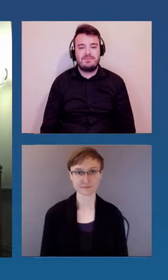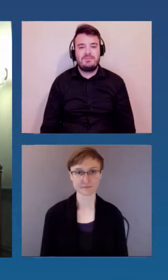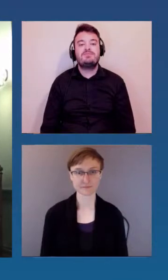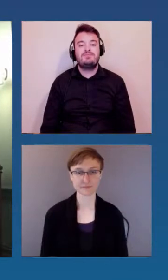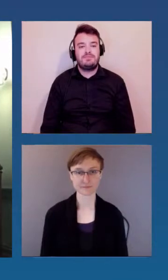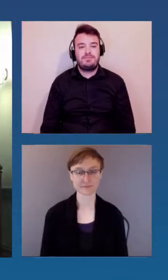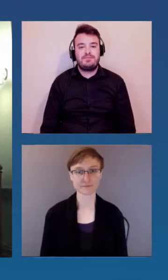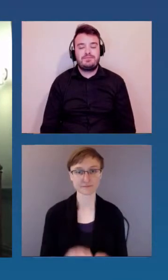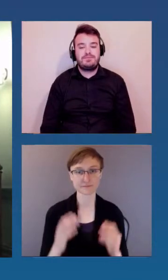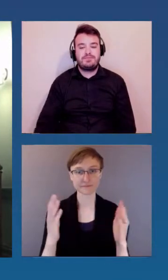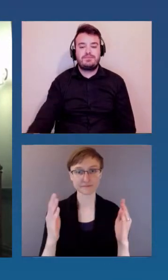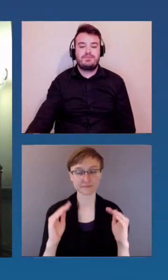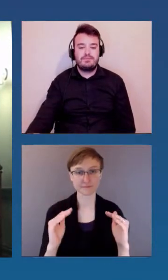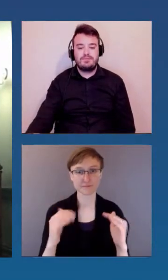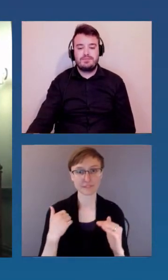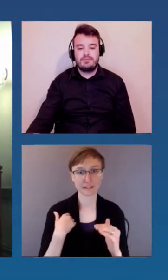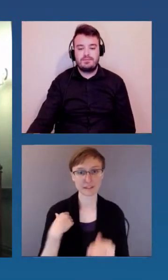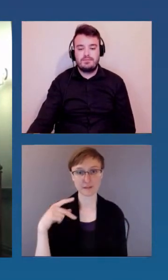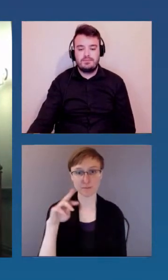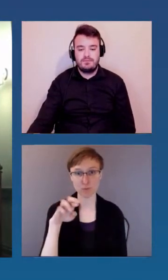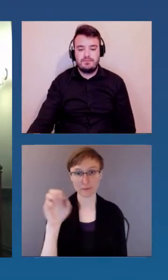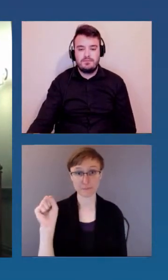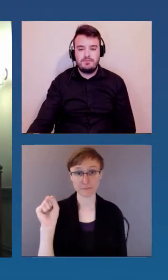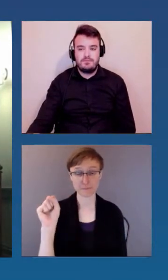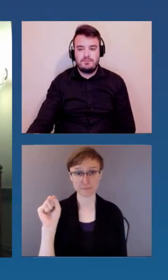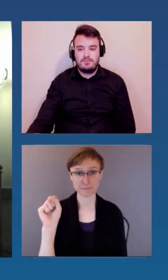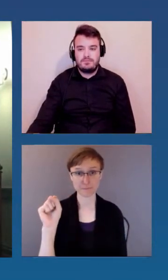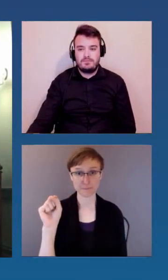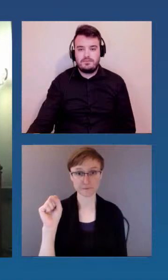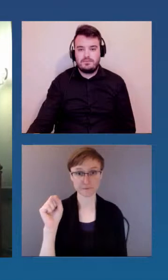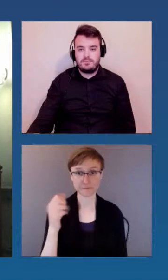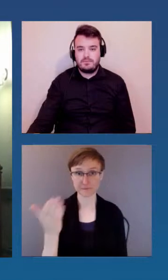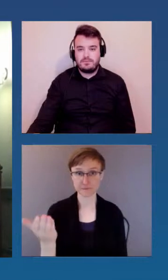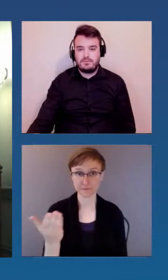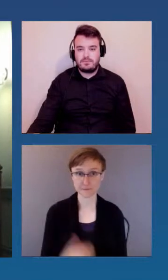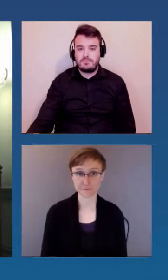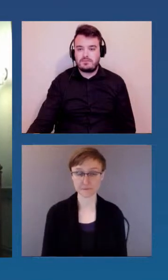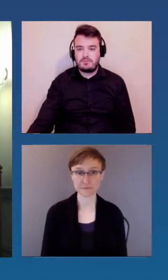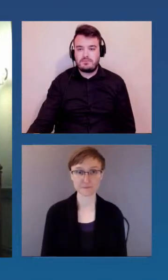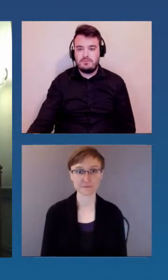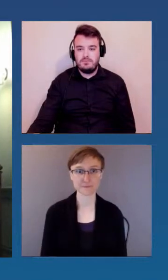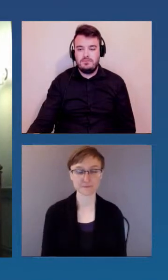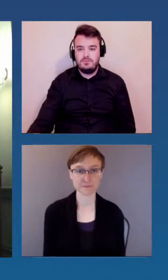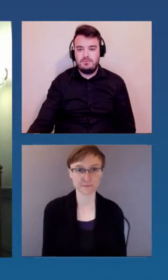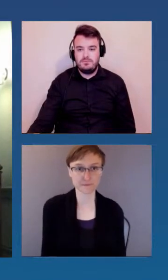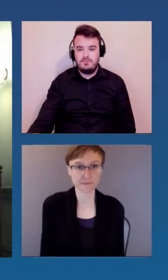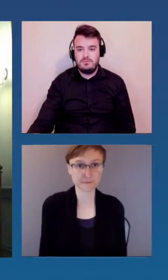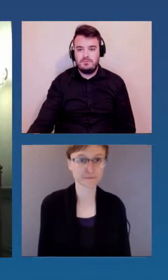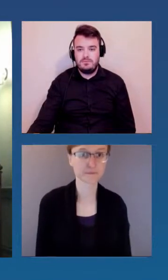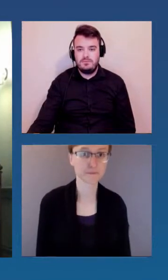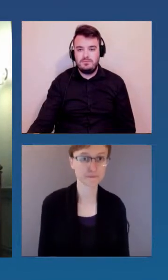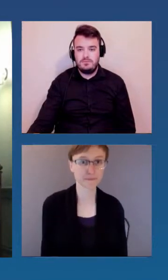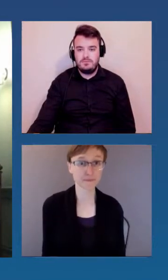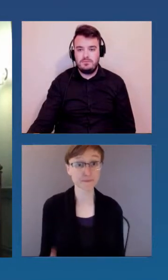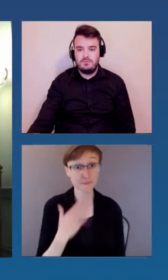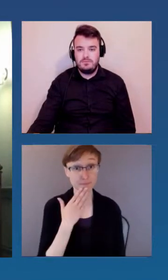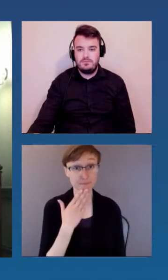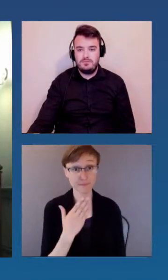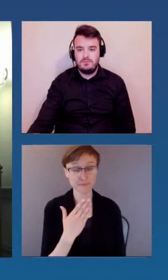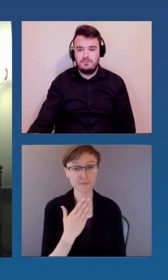des associations étudiantes à Carleton, la Cité, l'Université d'Ottawa et Algonquin,